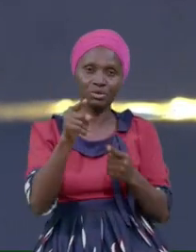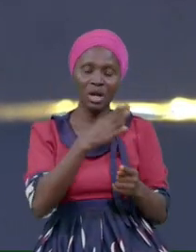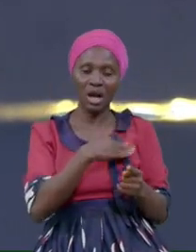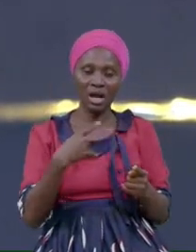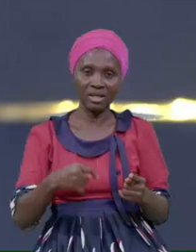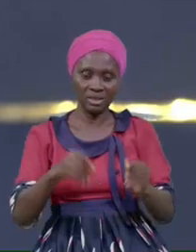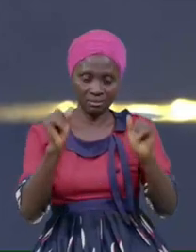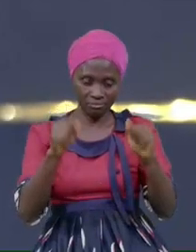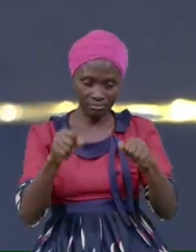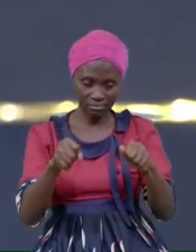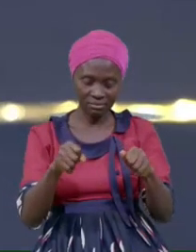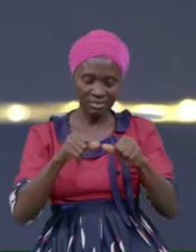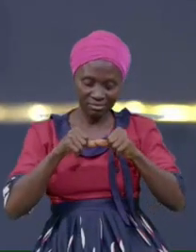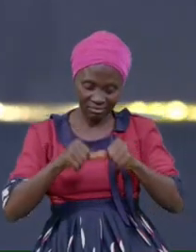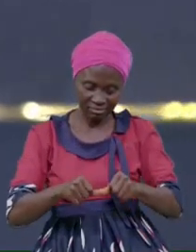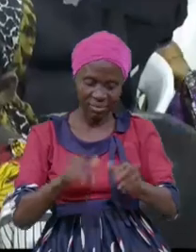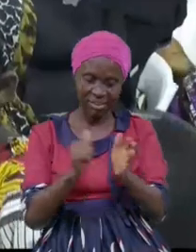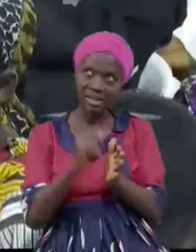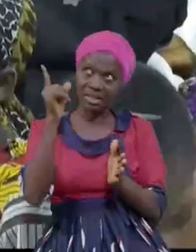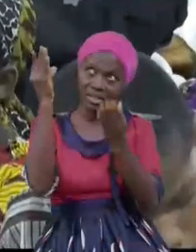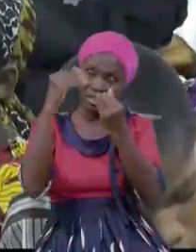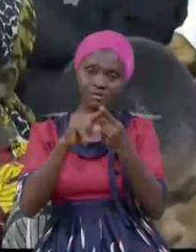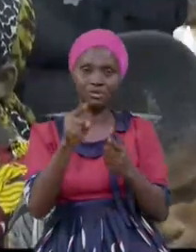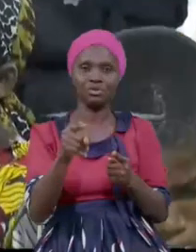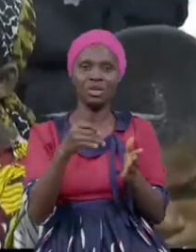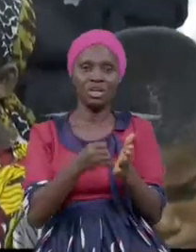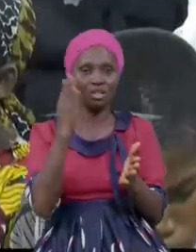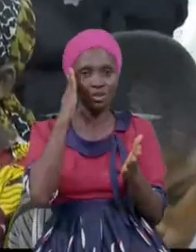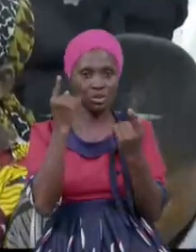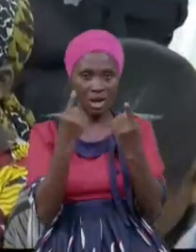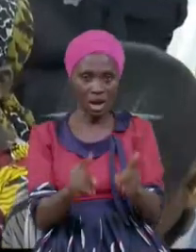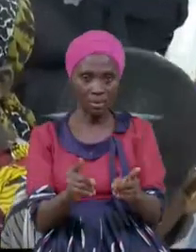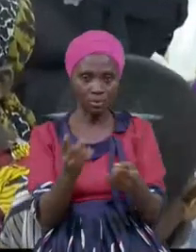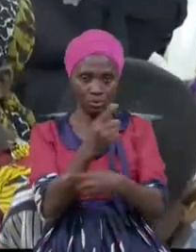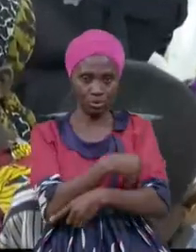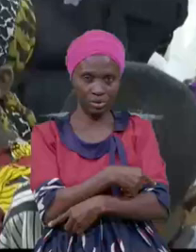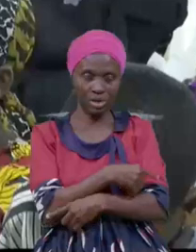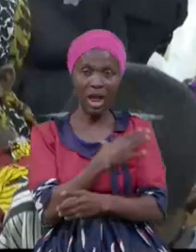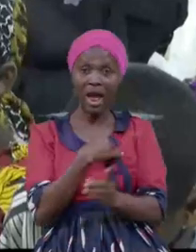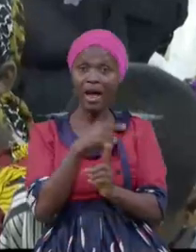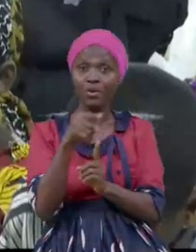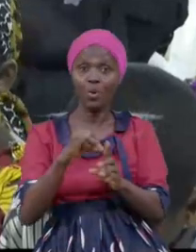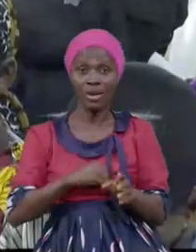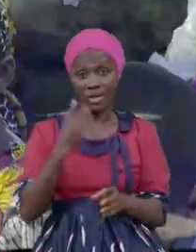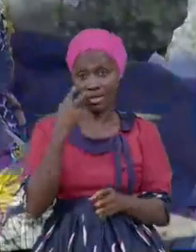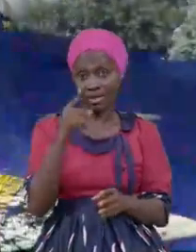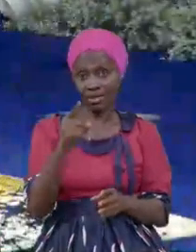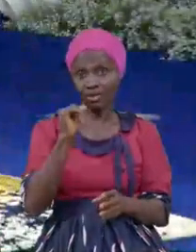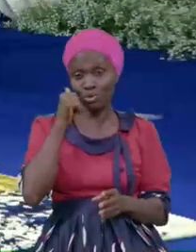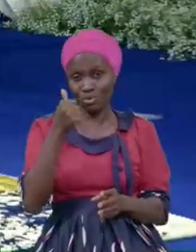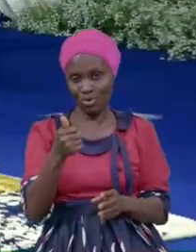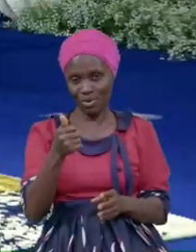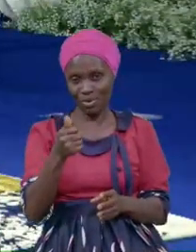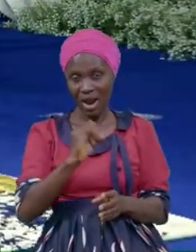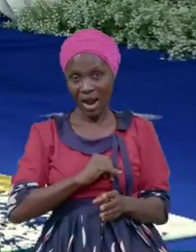qu'il te donne, et ça va t'arriver aujourd'hui. Et quand je te verrai demain, je vois